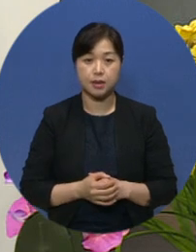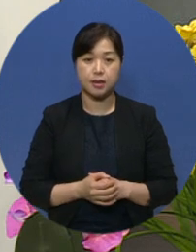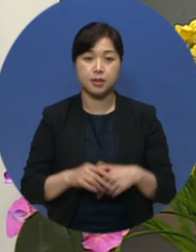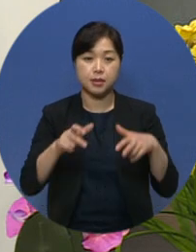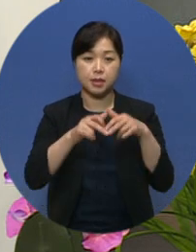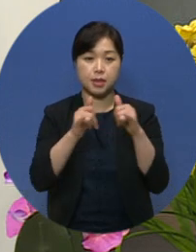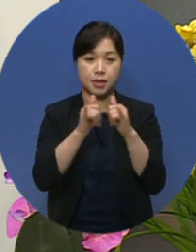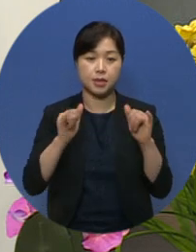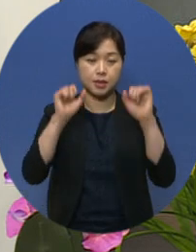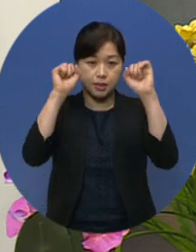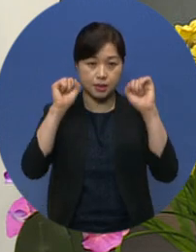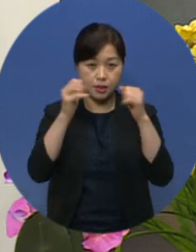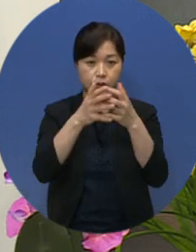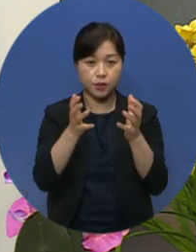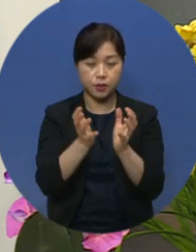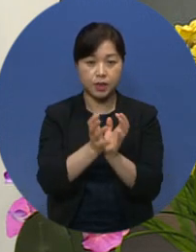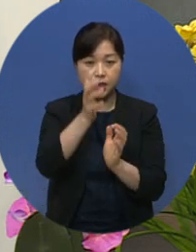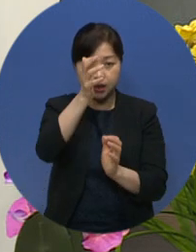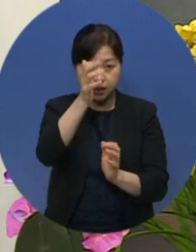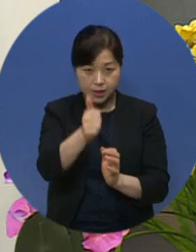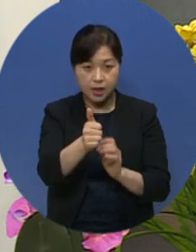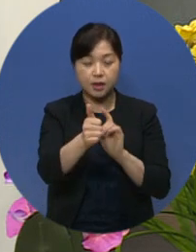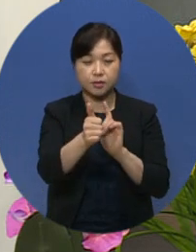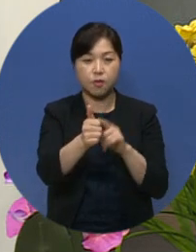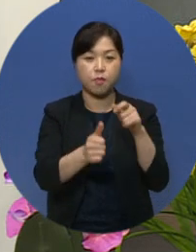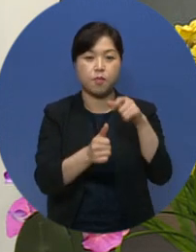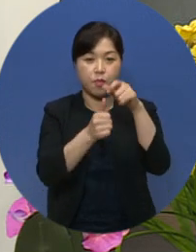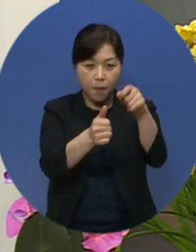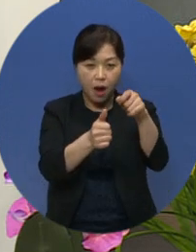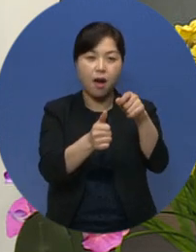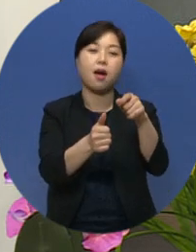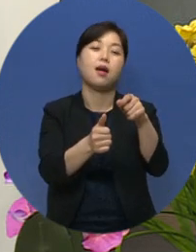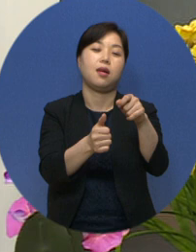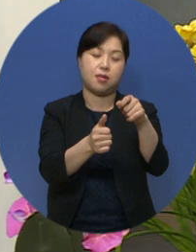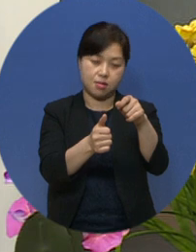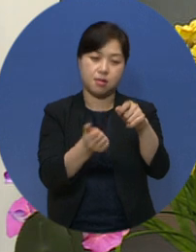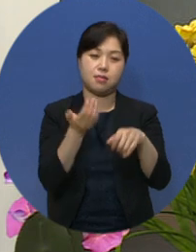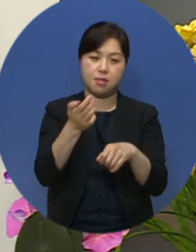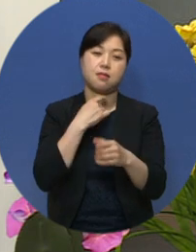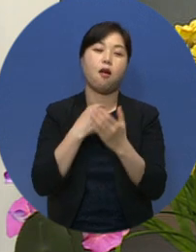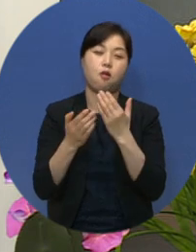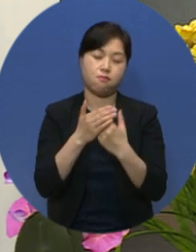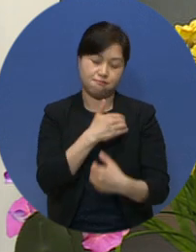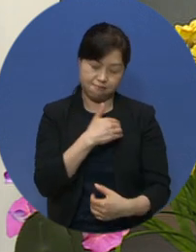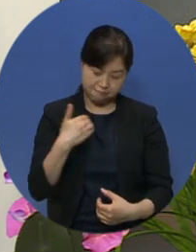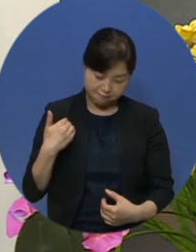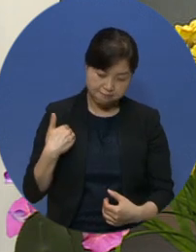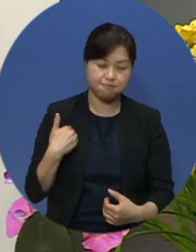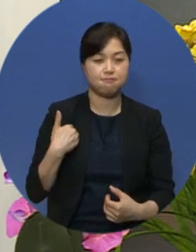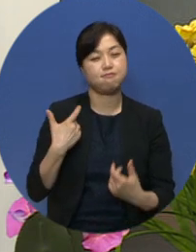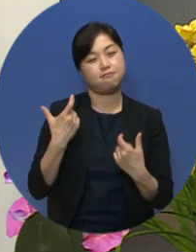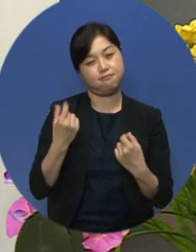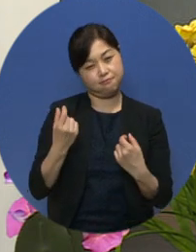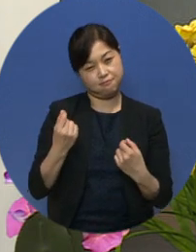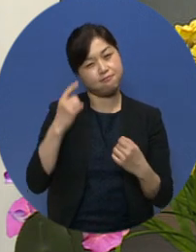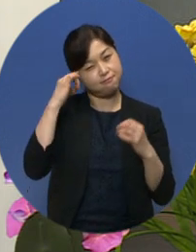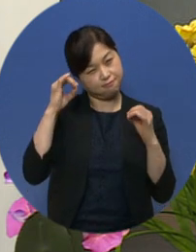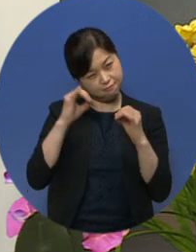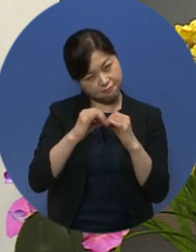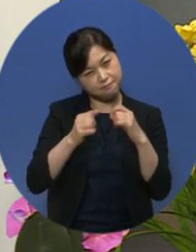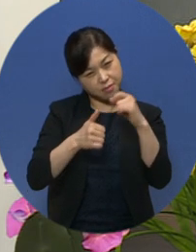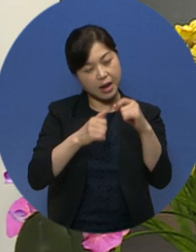회장으로 선출된 의미도 아마 그런데 뜻을 많이 두지 않았나 이런 생각을 해요 왜 그